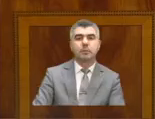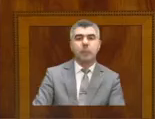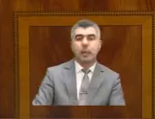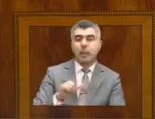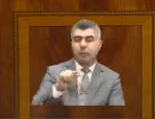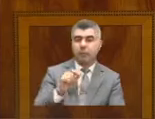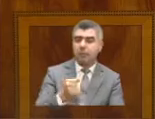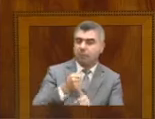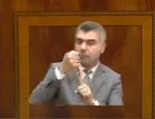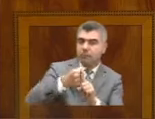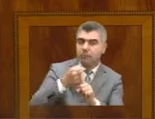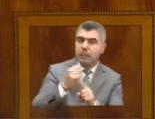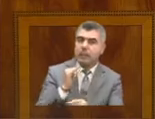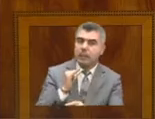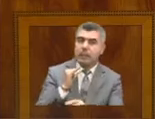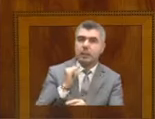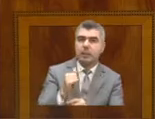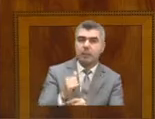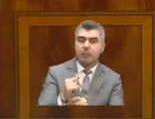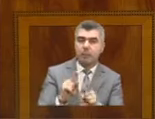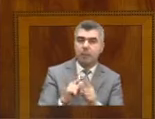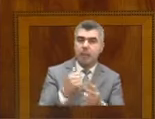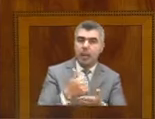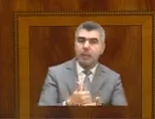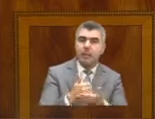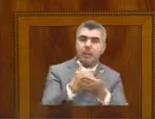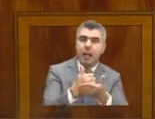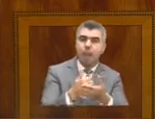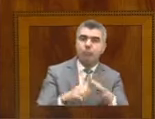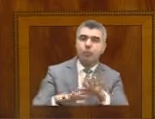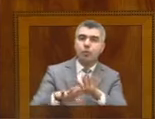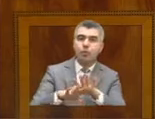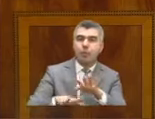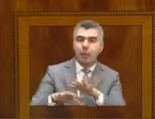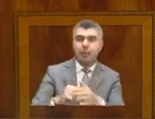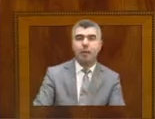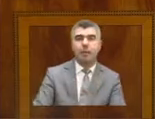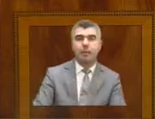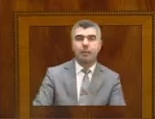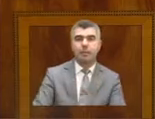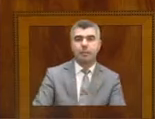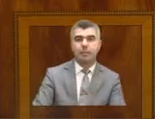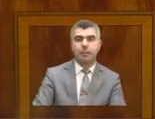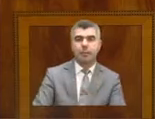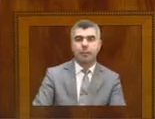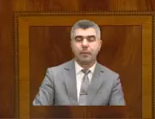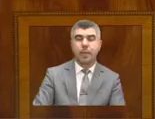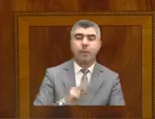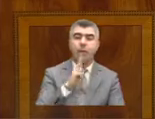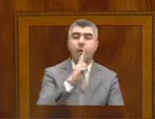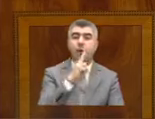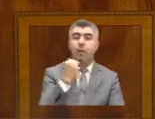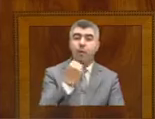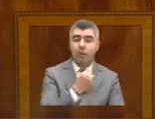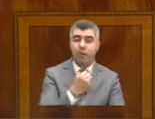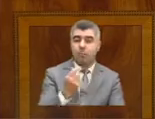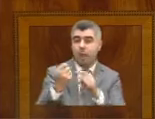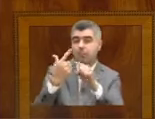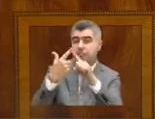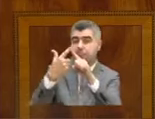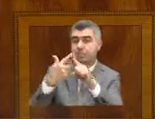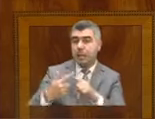مواصلة المجهودات المبذولة في مجال الدعم الاجتماعي. ولهذه الغاية فقد خصصت الحكومة غلافا